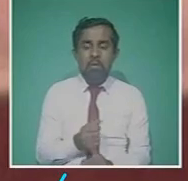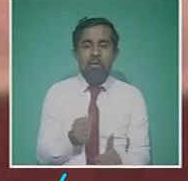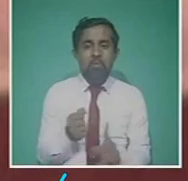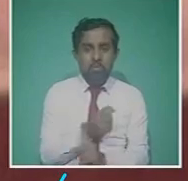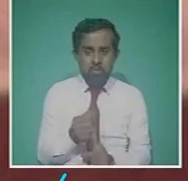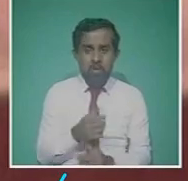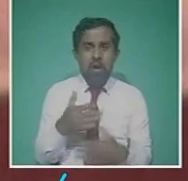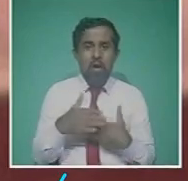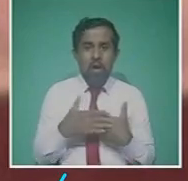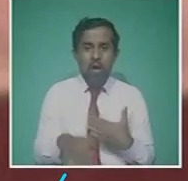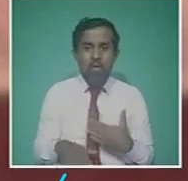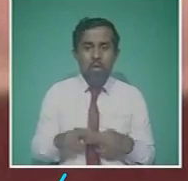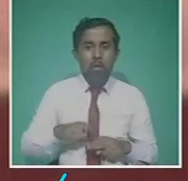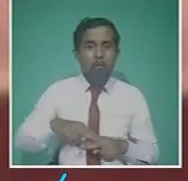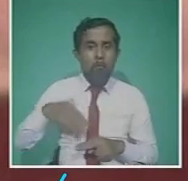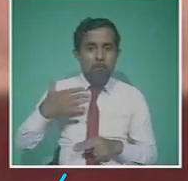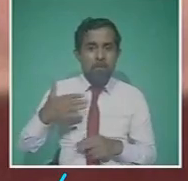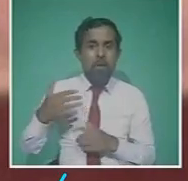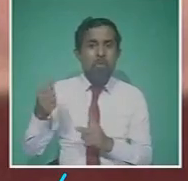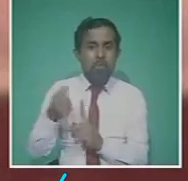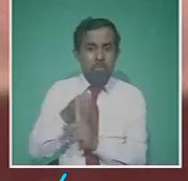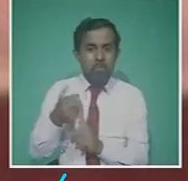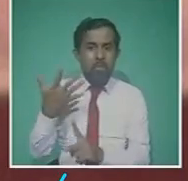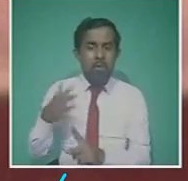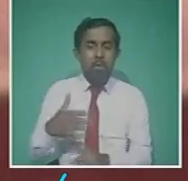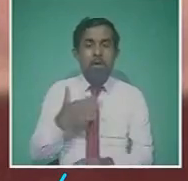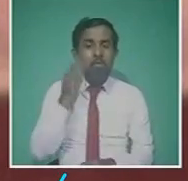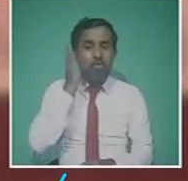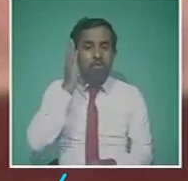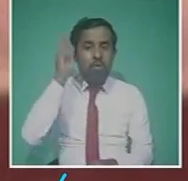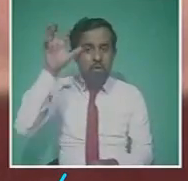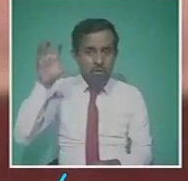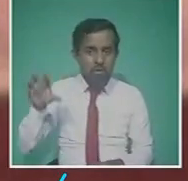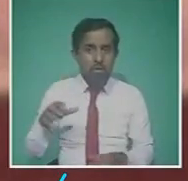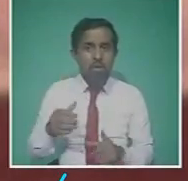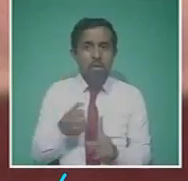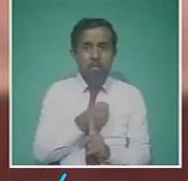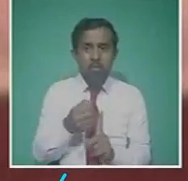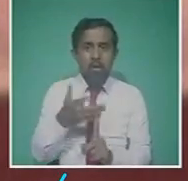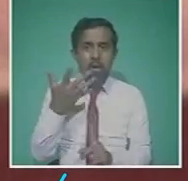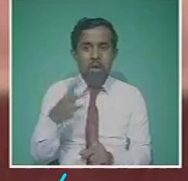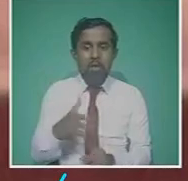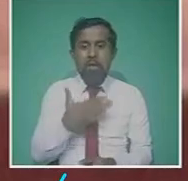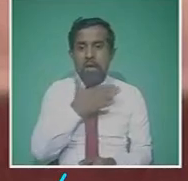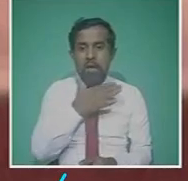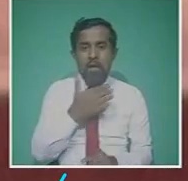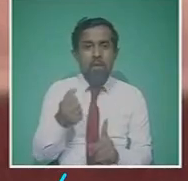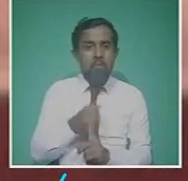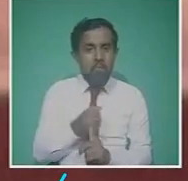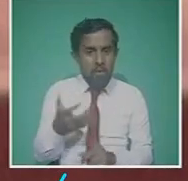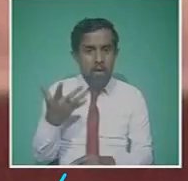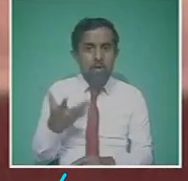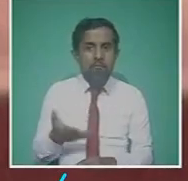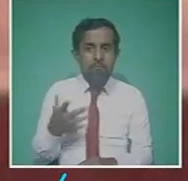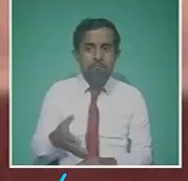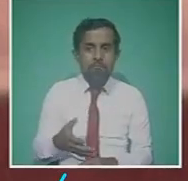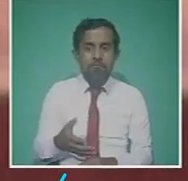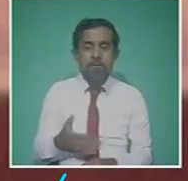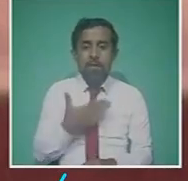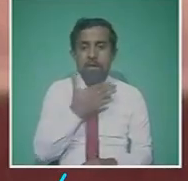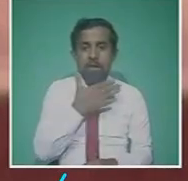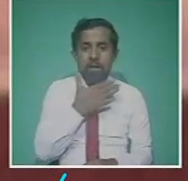තියෙනවා අද ප්‍රංශයට බලපාලා තියෙනවා අද බටහිර රටවල් වලට බලපාලා තියෙනවා අද එංගලන්තයට බලපාලා තියෙනවා